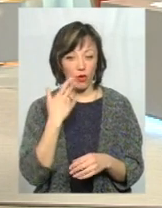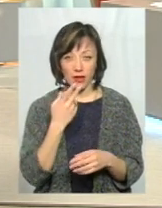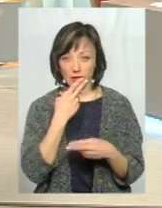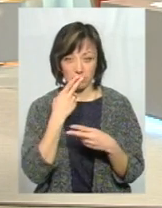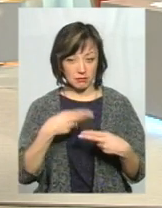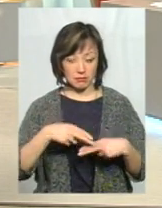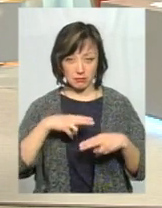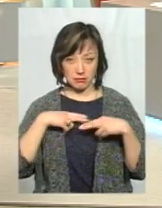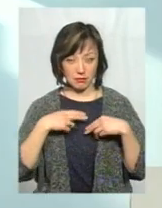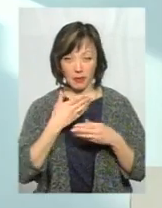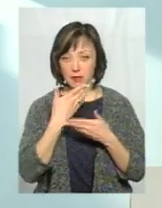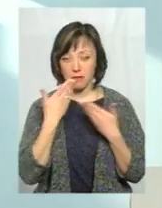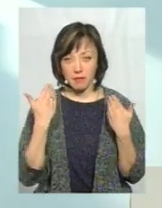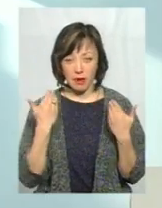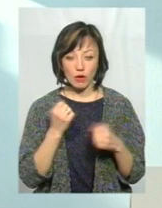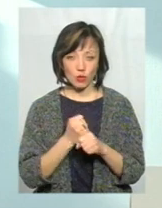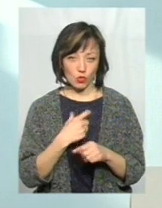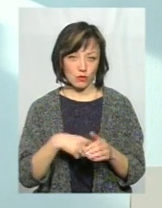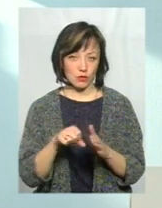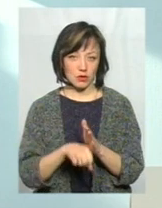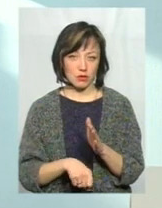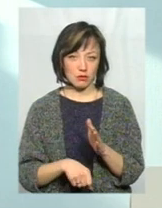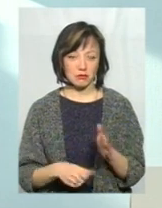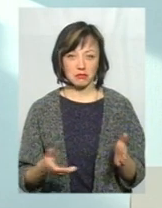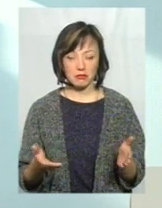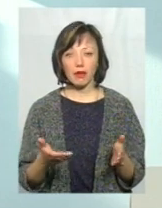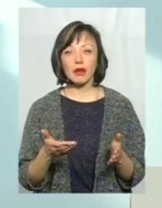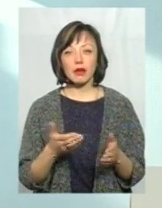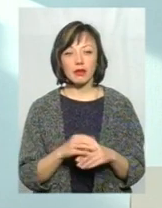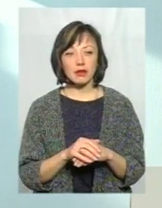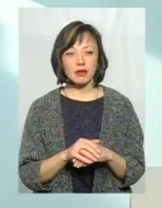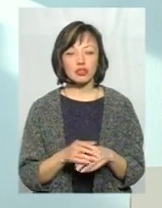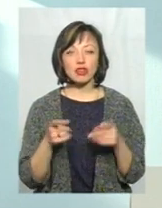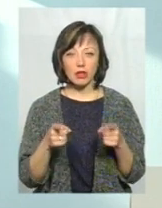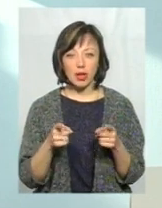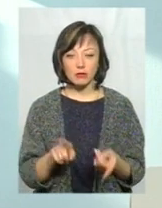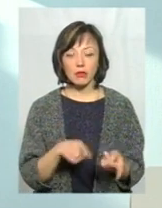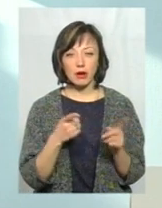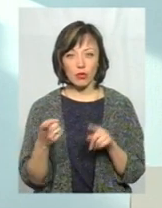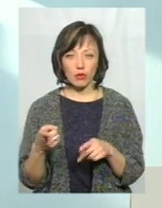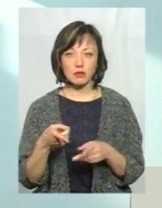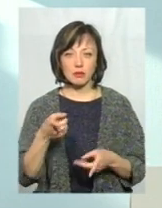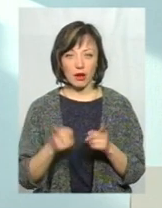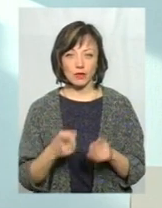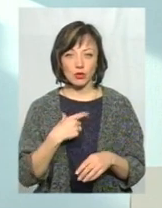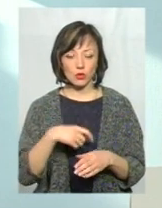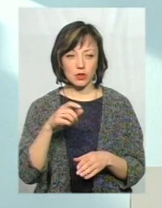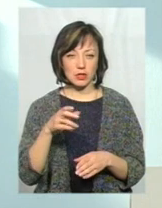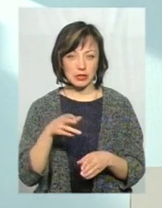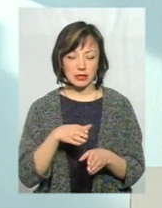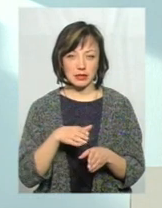бачить того результату, скоює суїцид. Тобто у нас суїцидальний шантаж переходить в справжній суїцид.